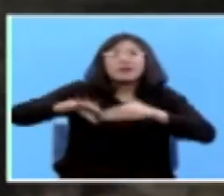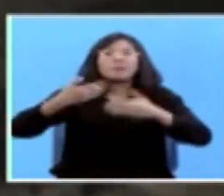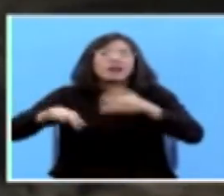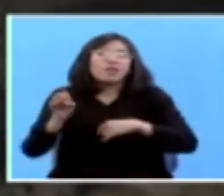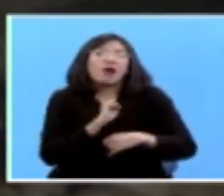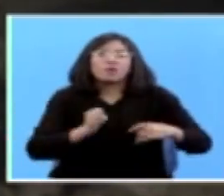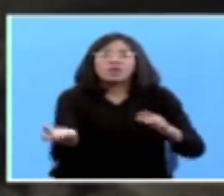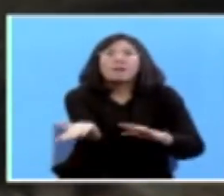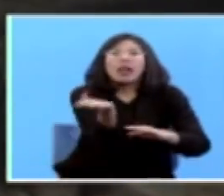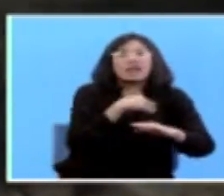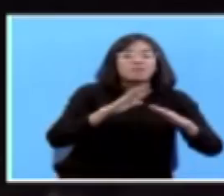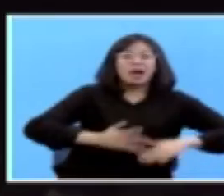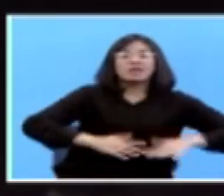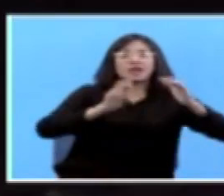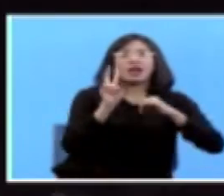bandang.